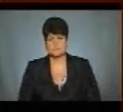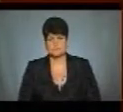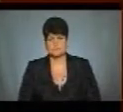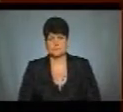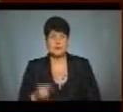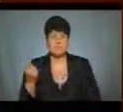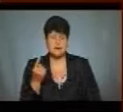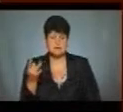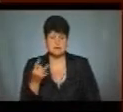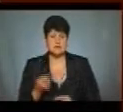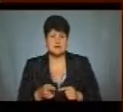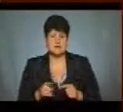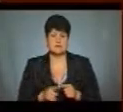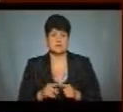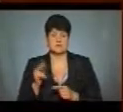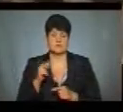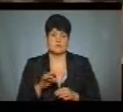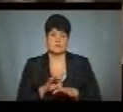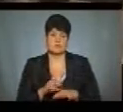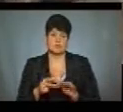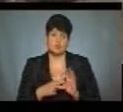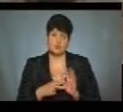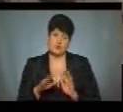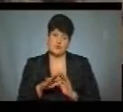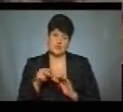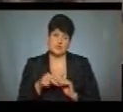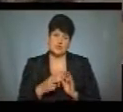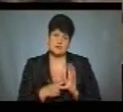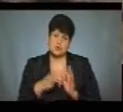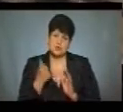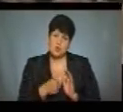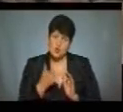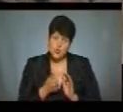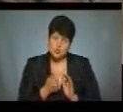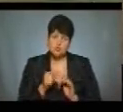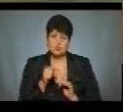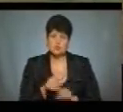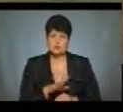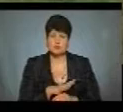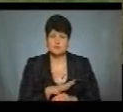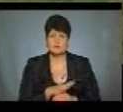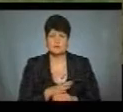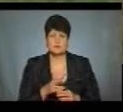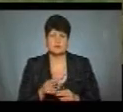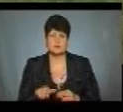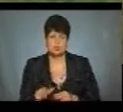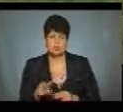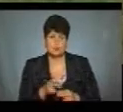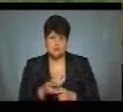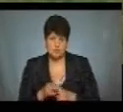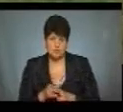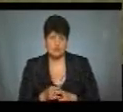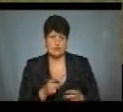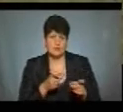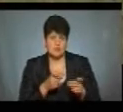Перший такий вишкіл журналістам провели 7 вересня 2017 року. Тоді смугу перешкод, вогневу і